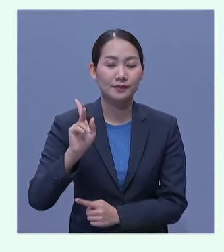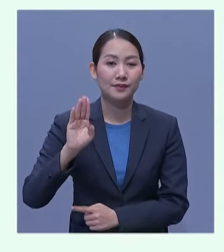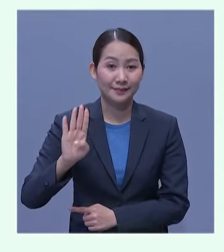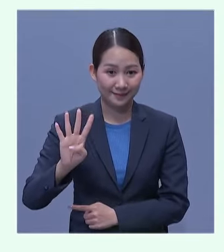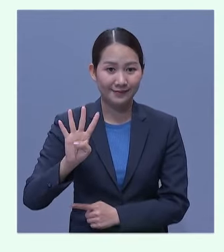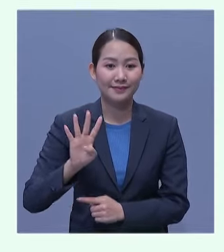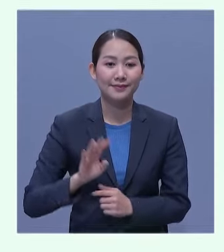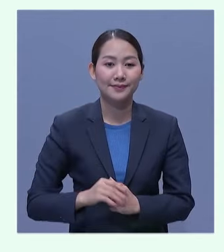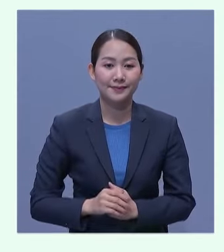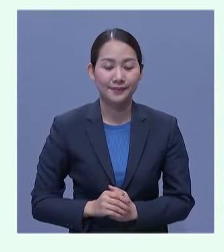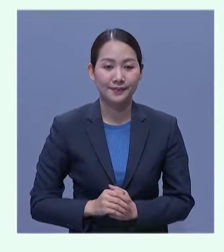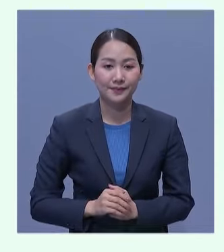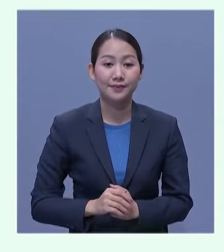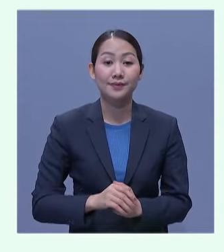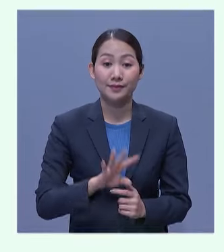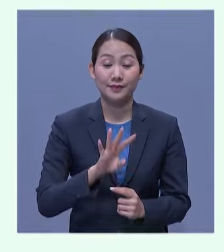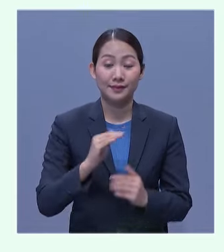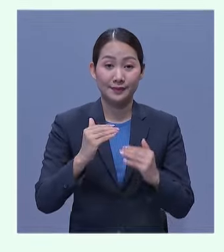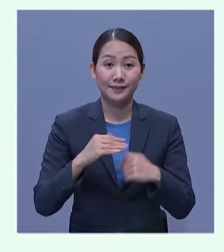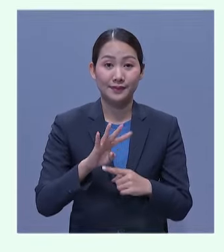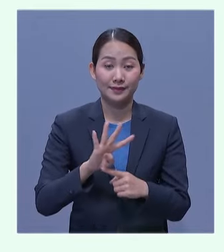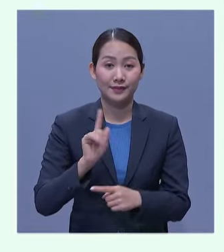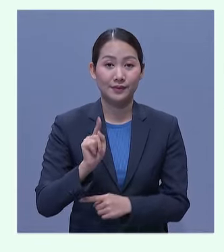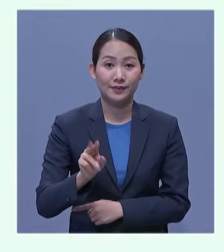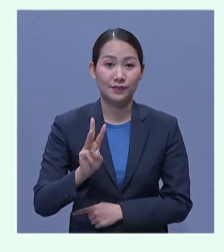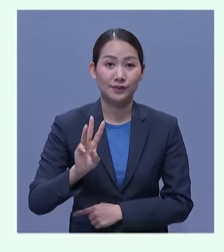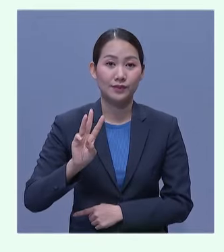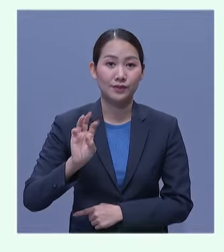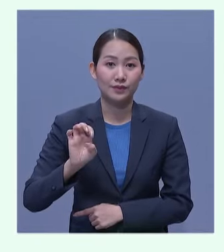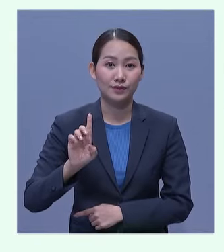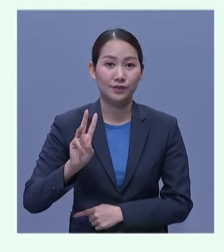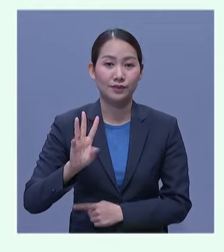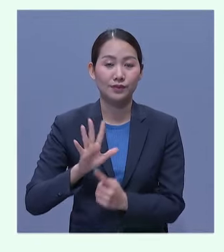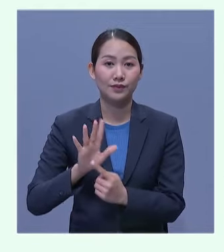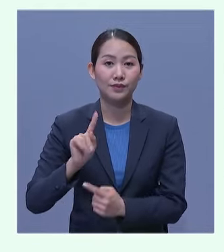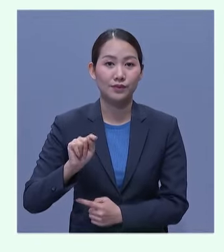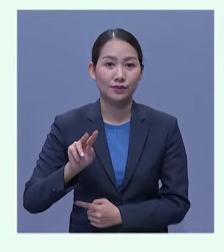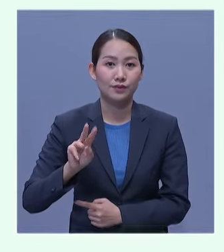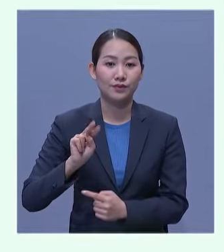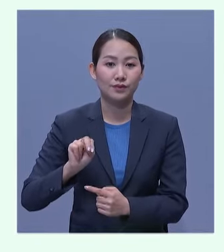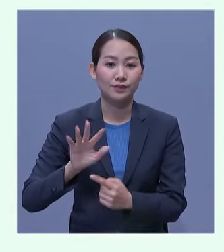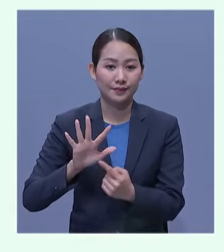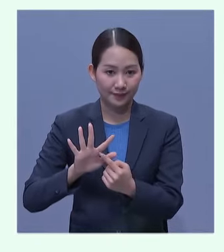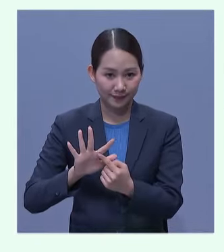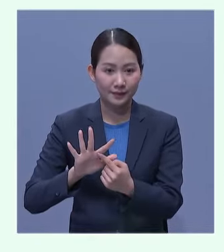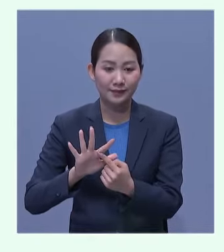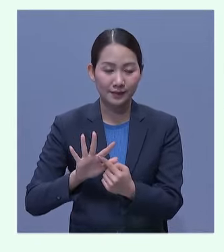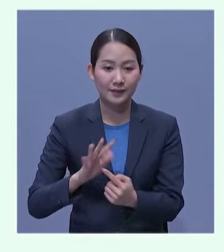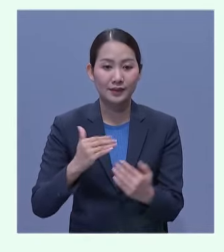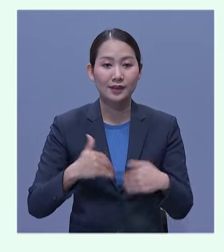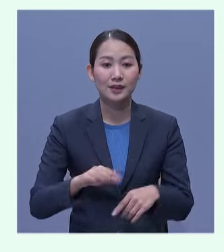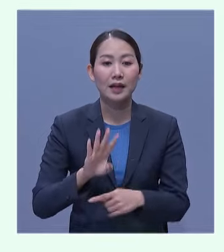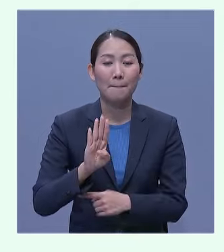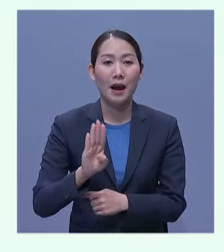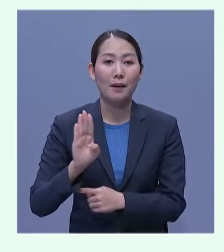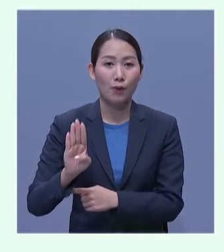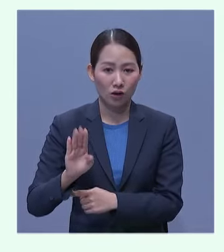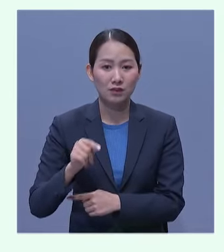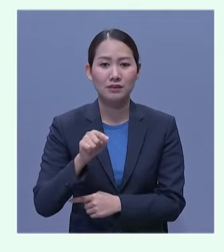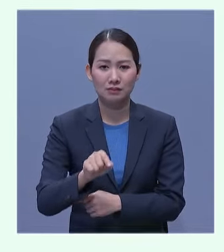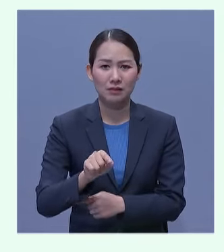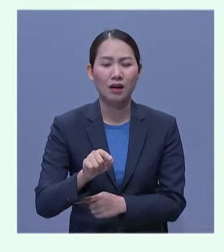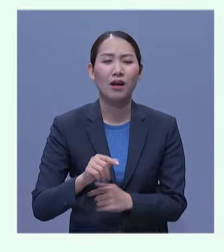เมตทวีวัฒนา 90ไมโครกรัมต่อลูกบาทเมตรเช่นเดียวกับบางบอ90ไมโครกรัมต่อลูกบาทเมตวันนี้